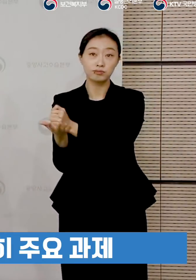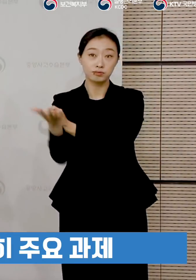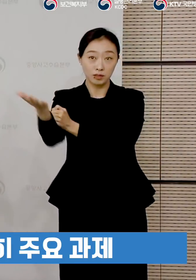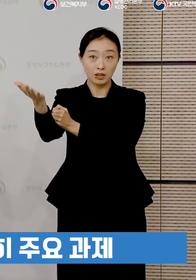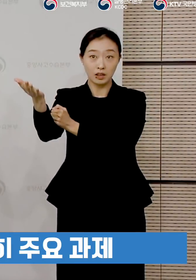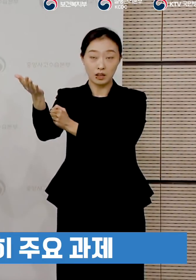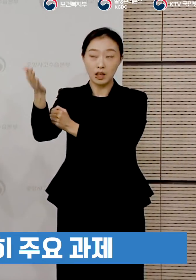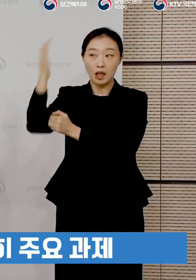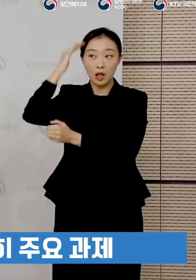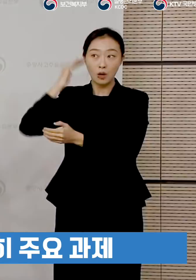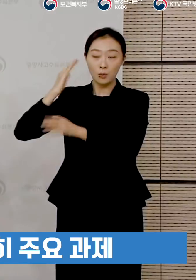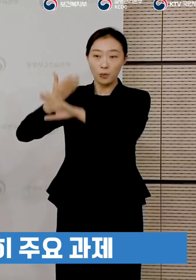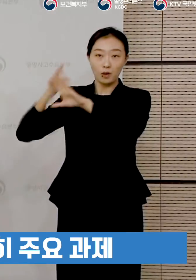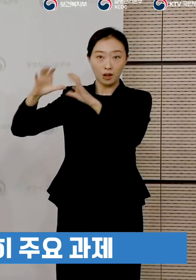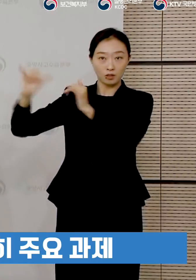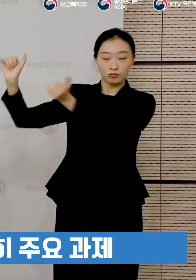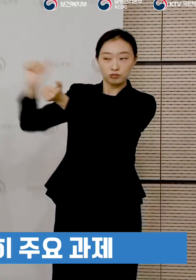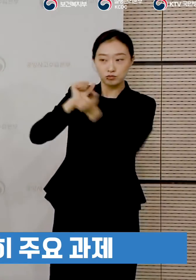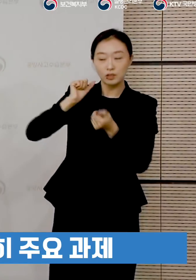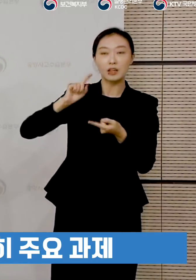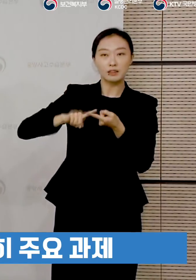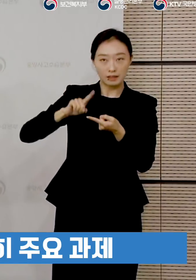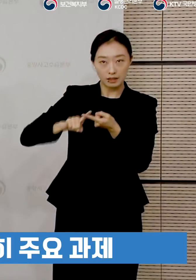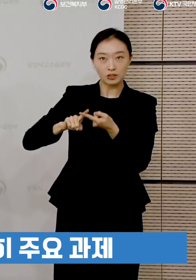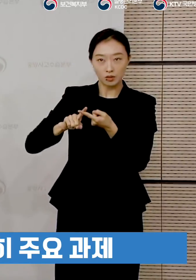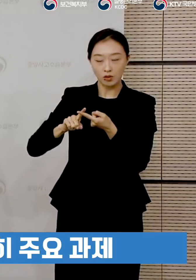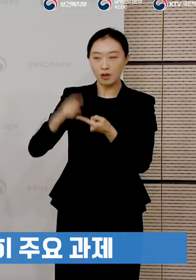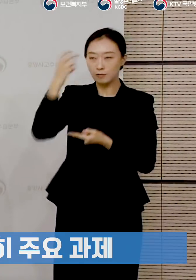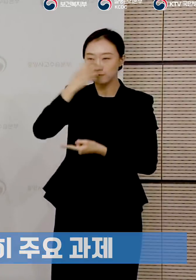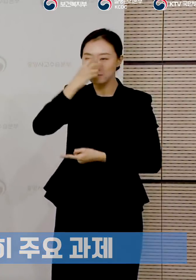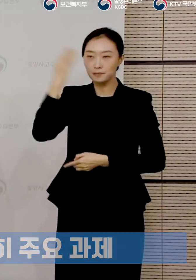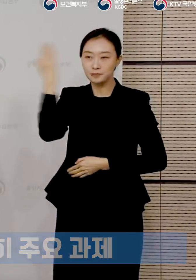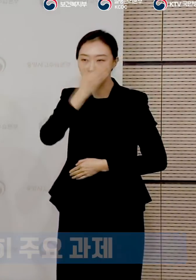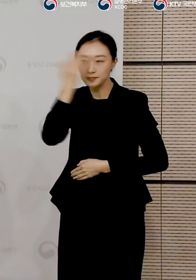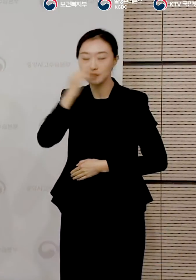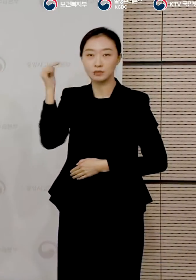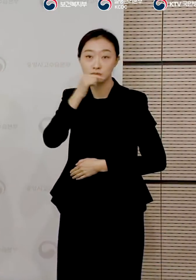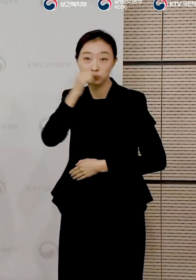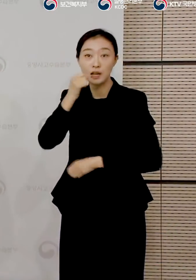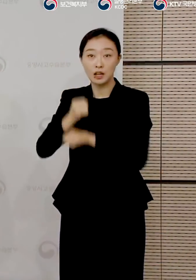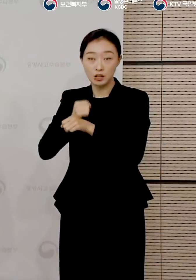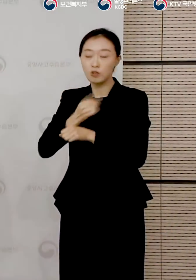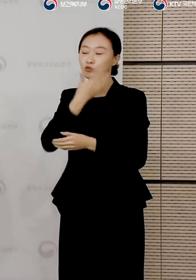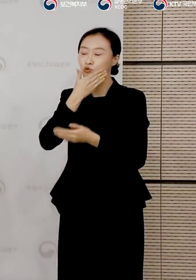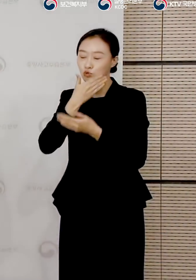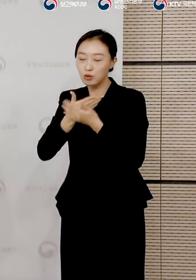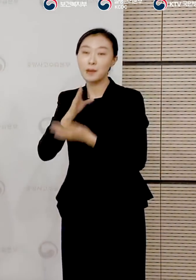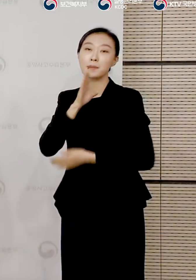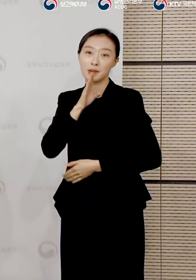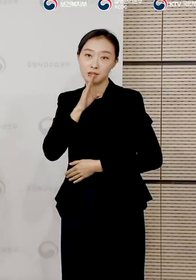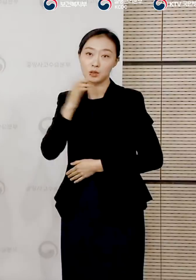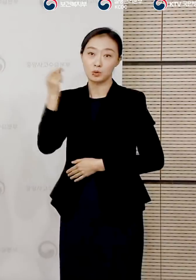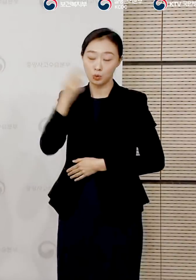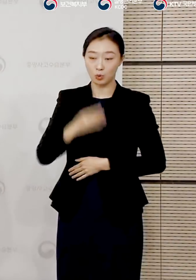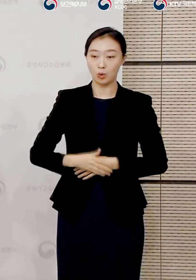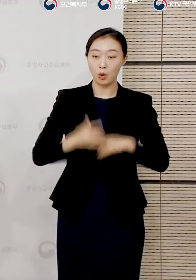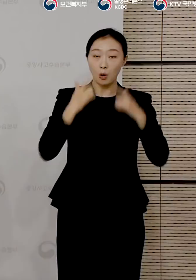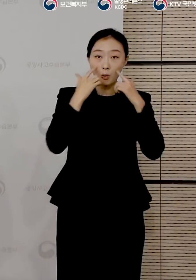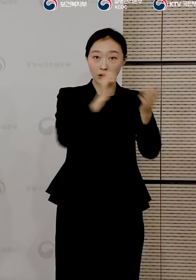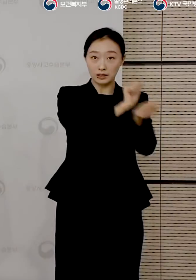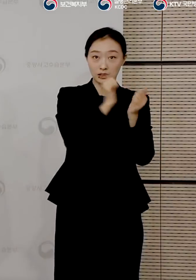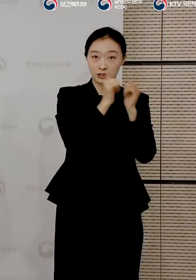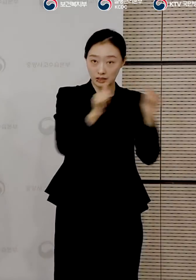유입을 검역 단계에서 차단하는 것은 여전히 중요한 과제이며 확진 환자에 대해서도 모두 역학조사를